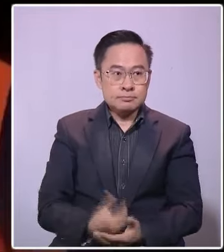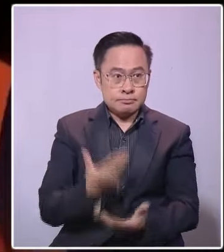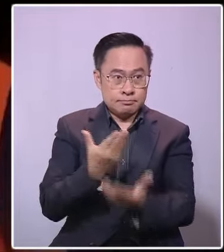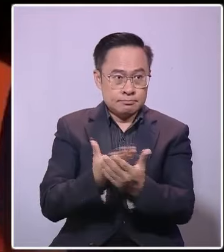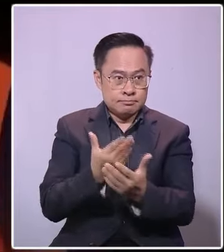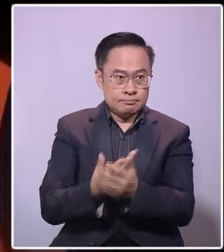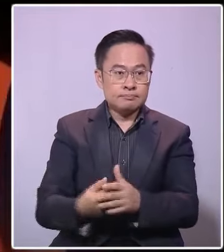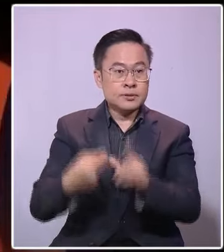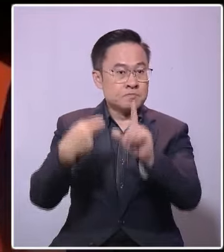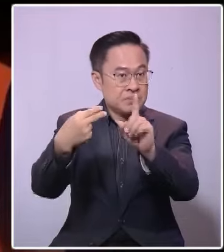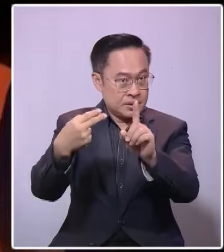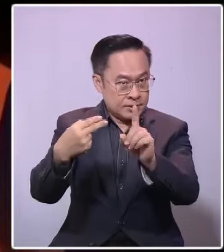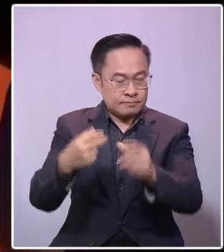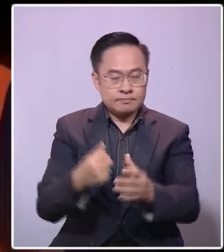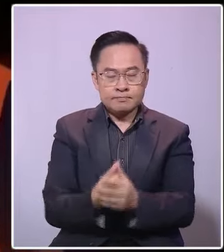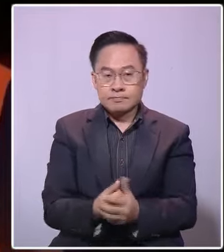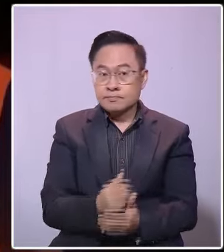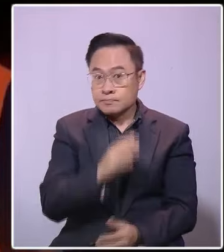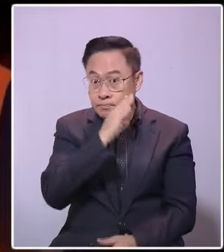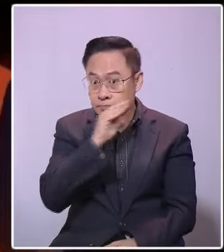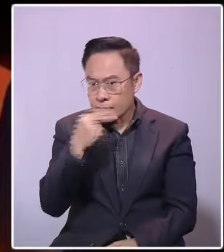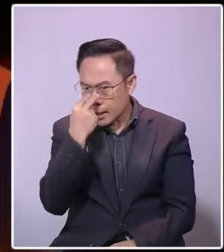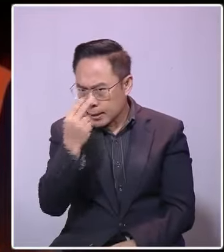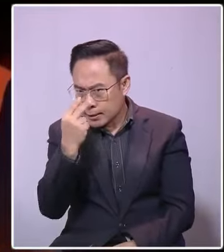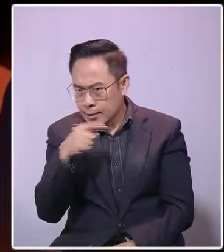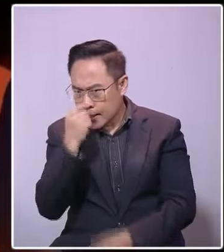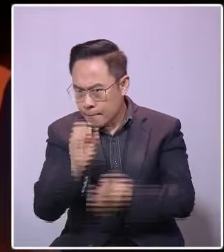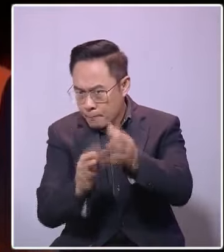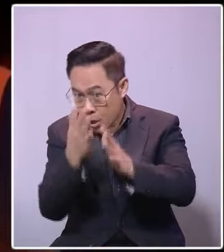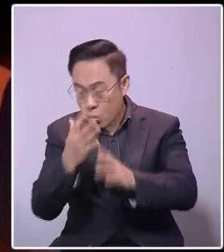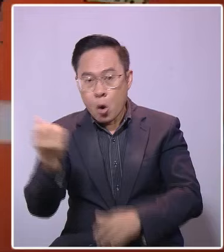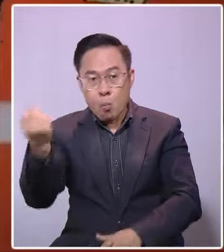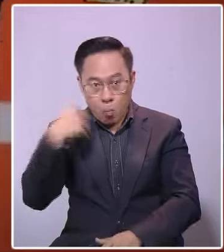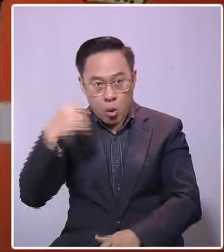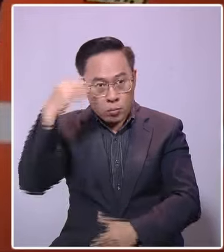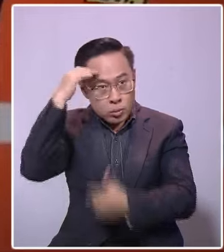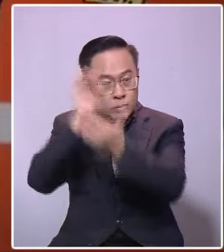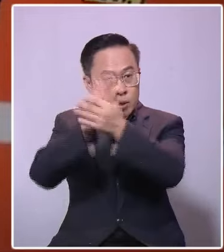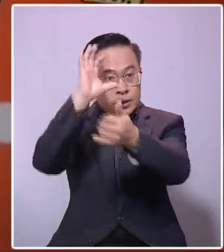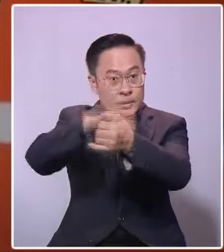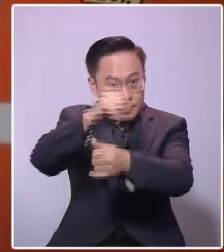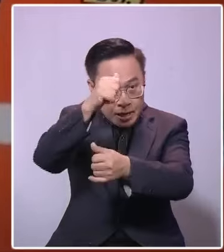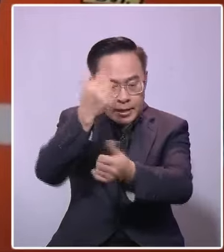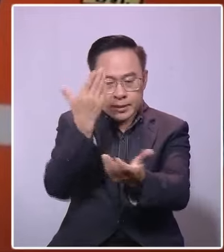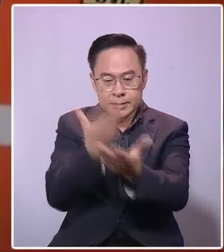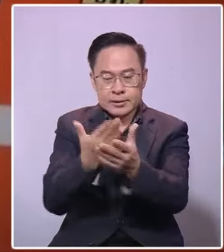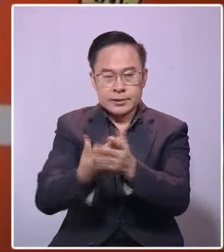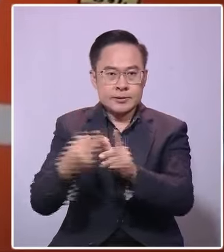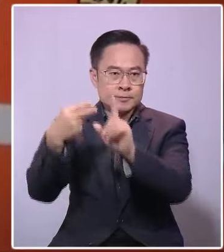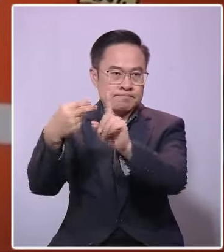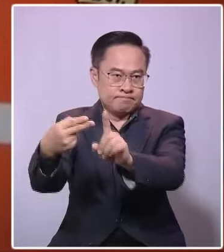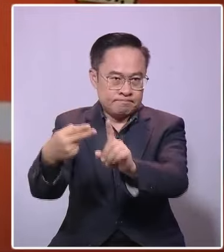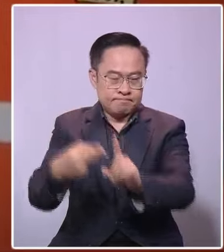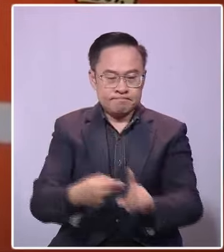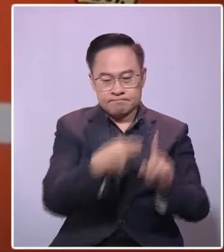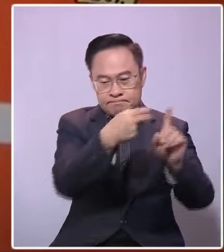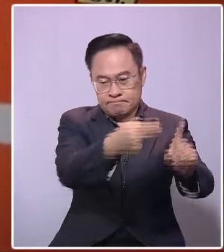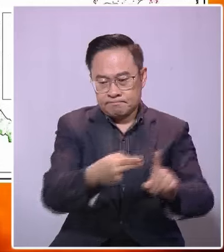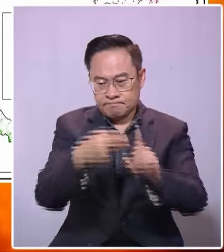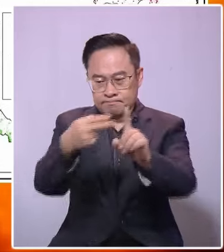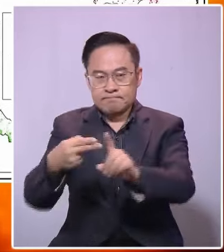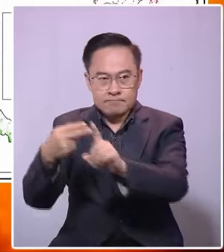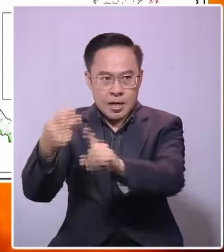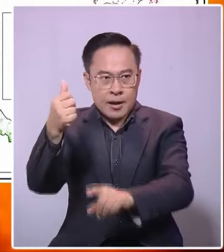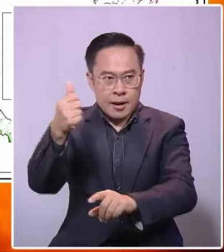ละ 10,000 บาทซึ่งจริงๆเนี่ยประกาศออกมาตั้งแต่วันที่9มีนาคมเมื่อวานนี้แล้วนะคะไปจนกว่าจะหมดฤดูกาล